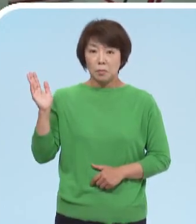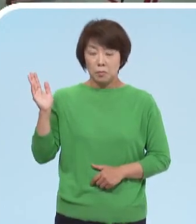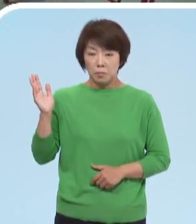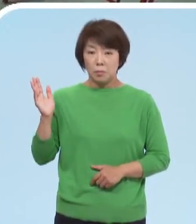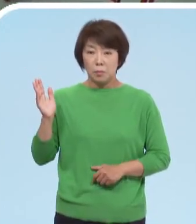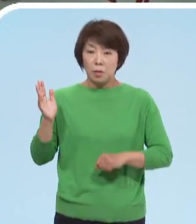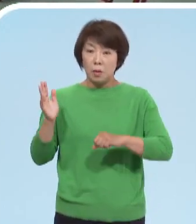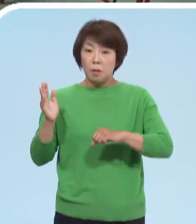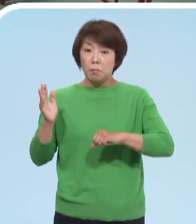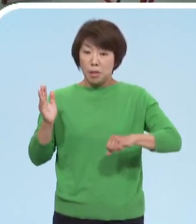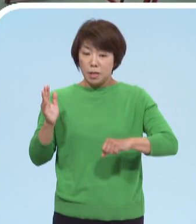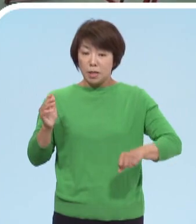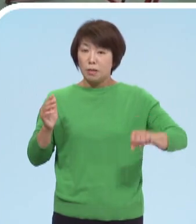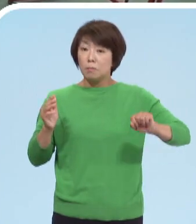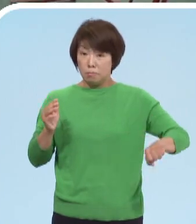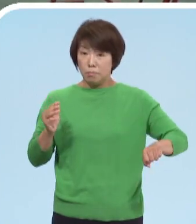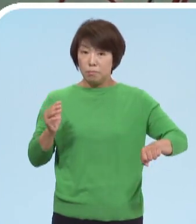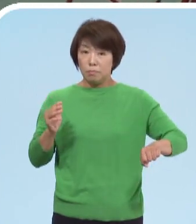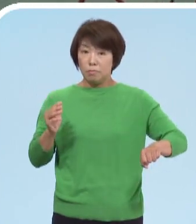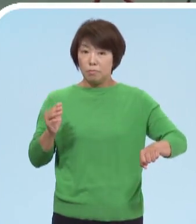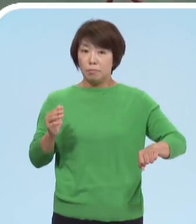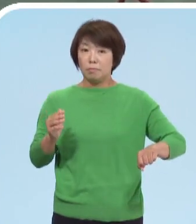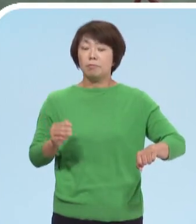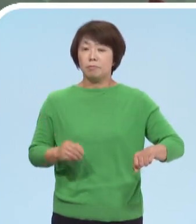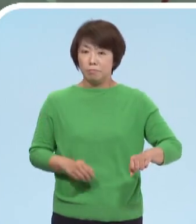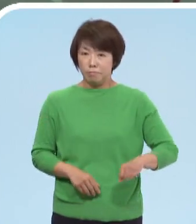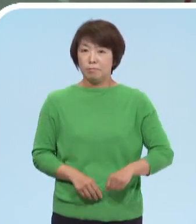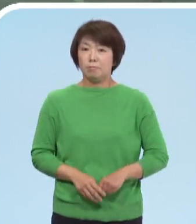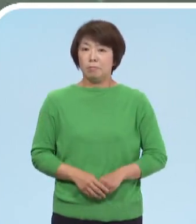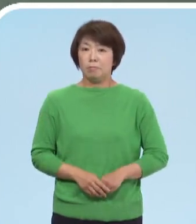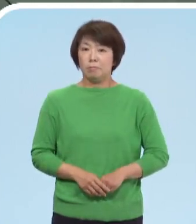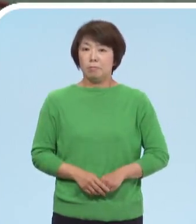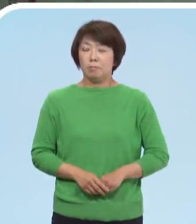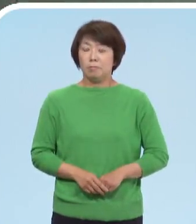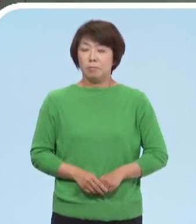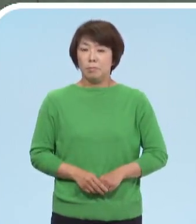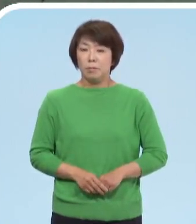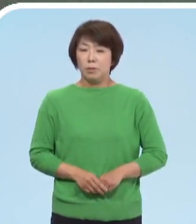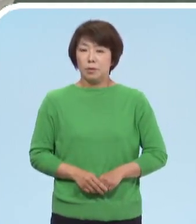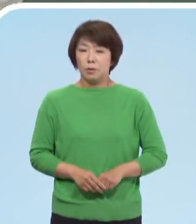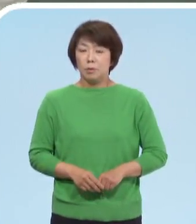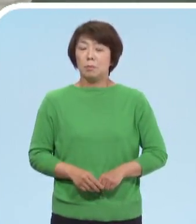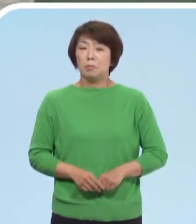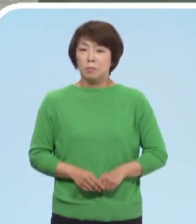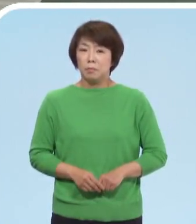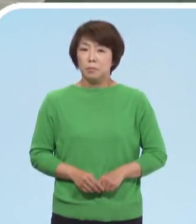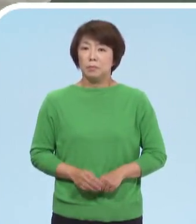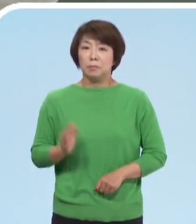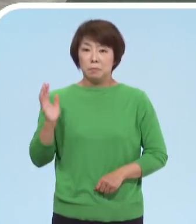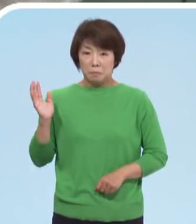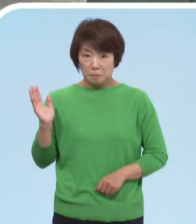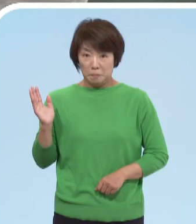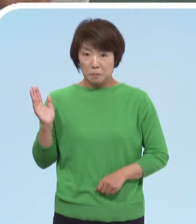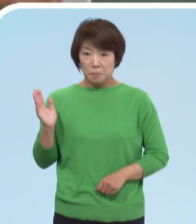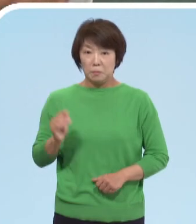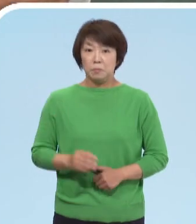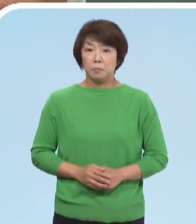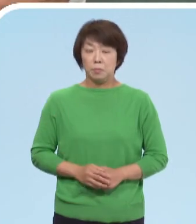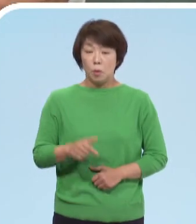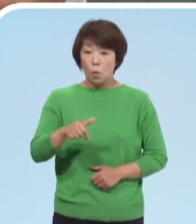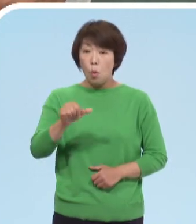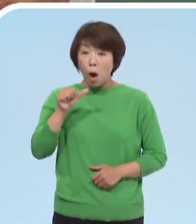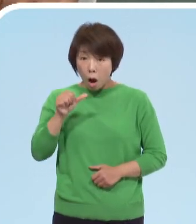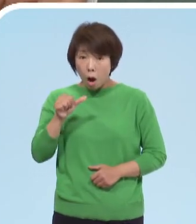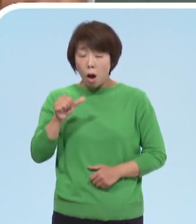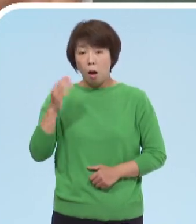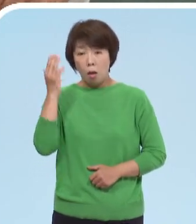飛ばして右行ってください。1個飛ばして、うわ、で、胴叩いた1個左です。 これ